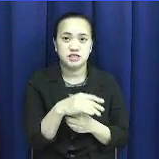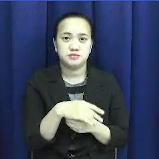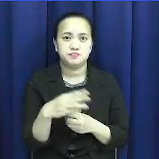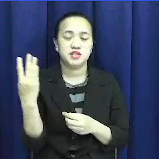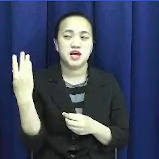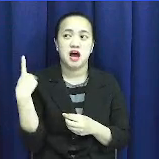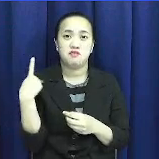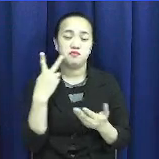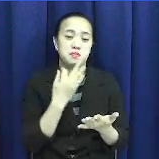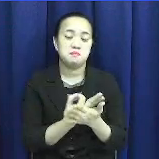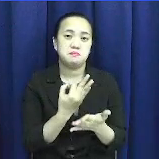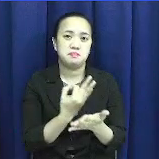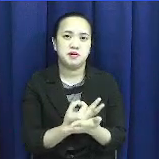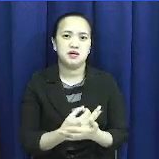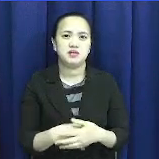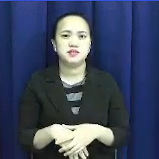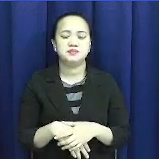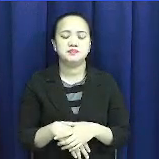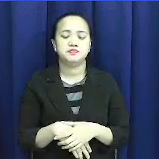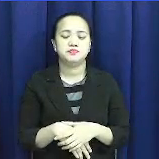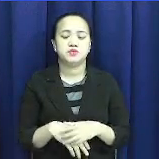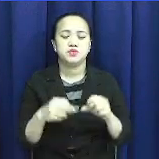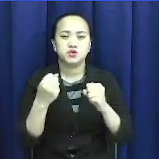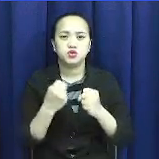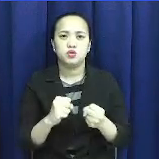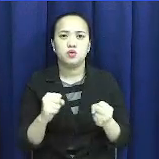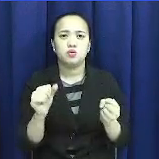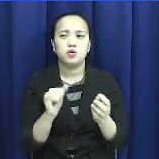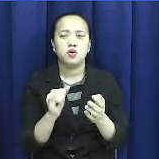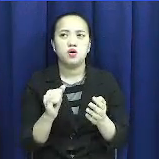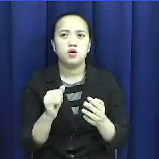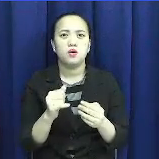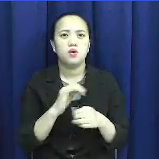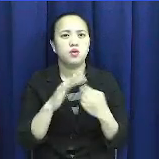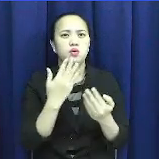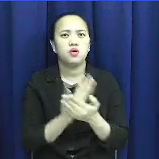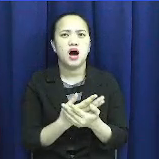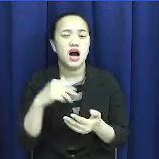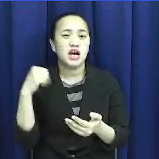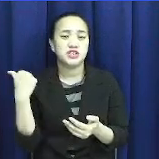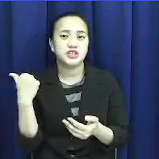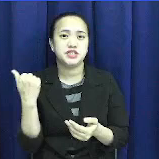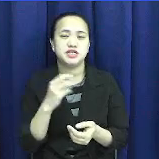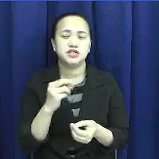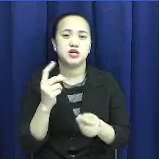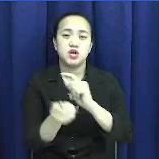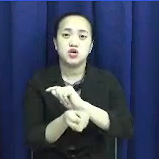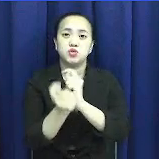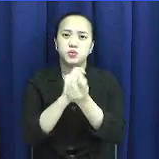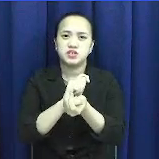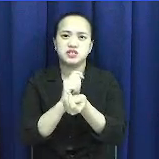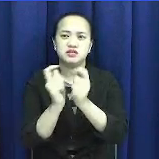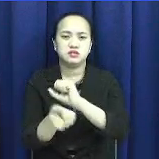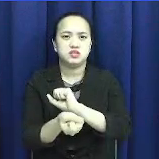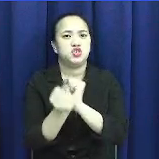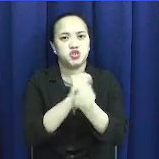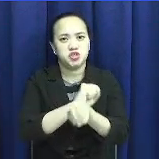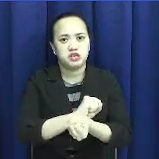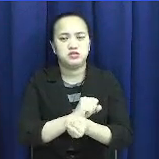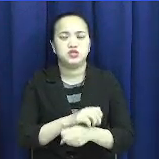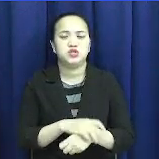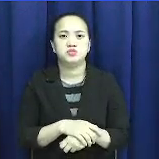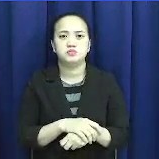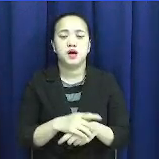eksaktong-eksakto. Kaya yung iba, tinutwist nila ng konti. Pero ang akala nila konti lang ang